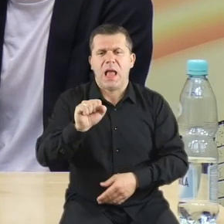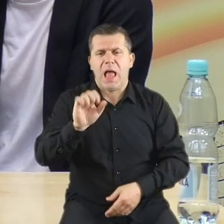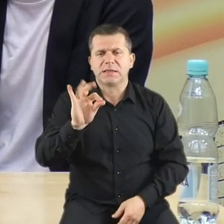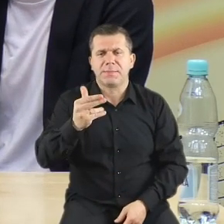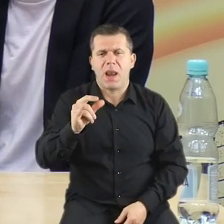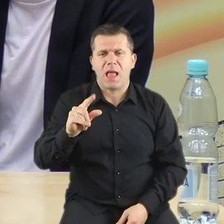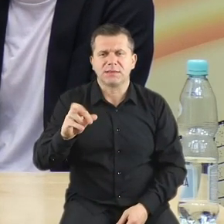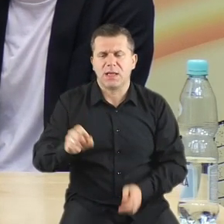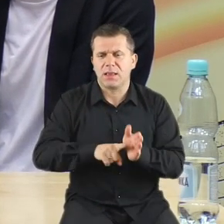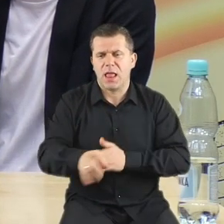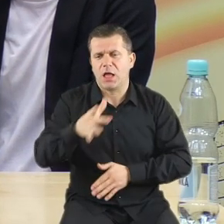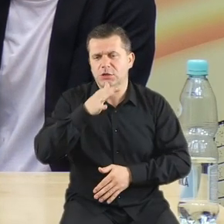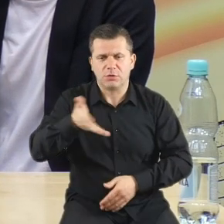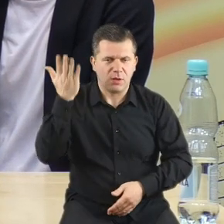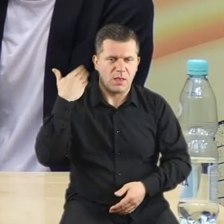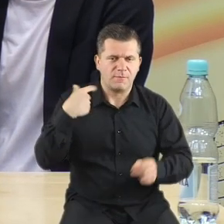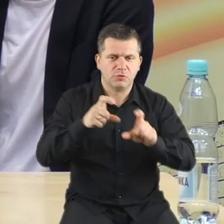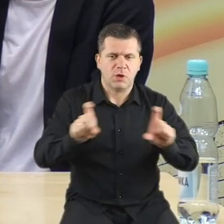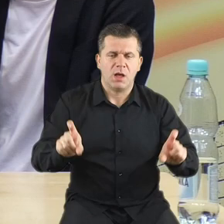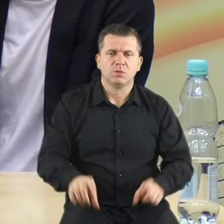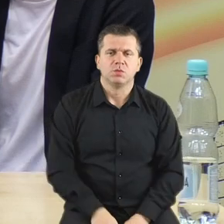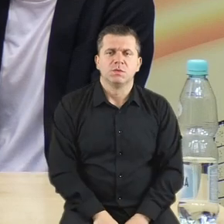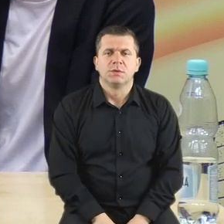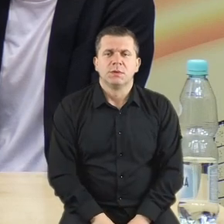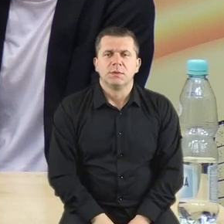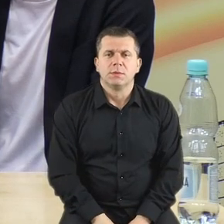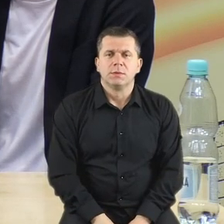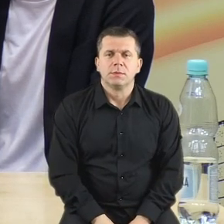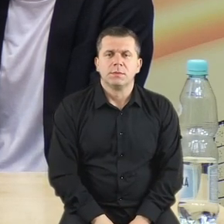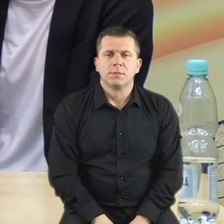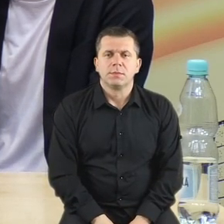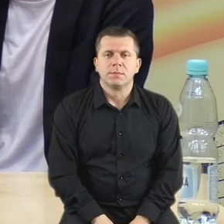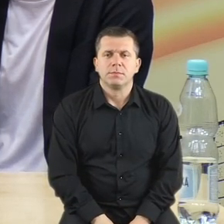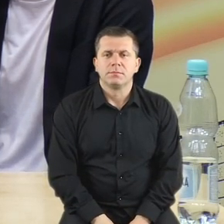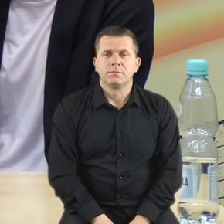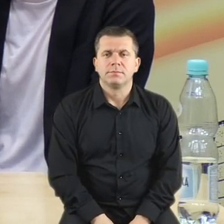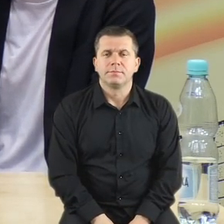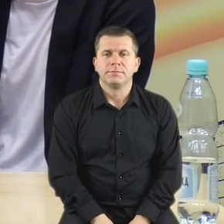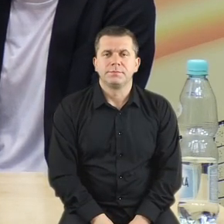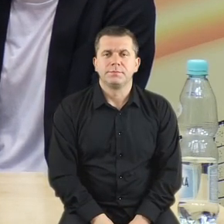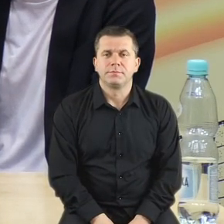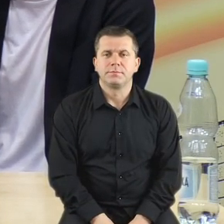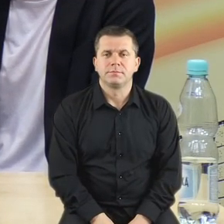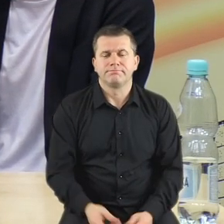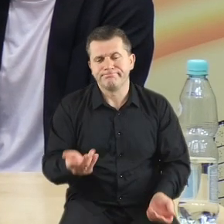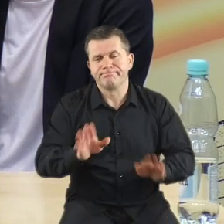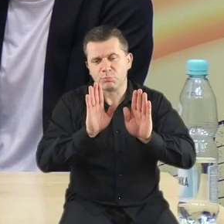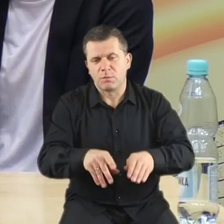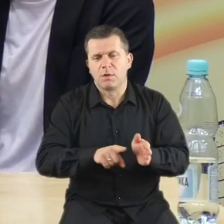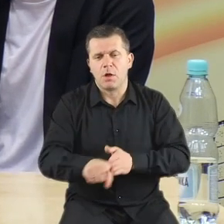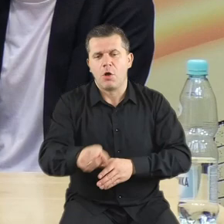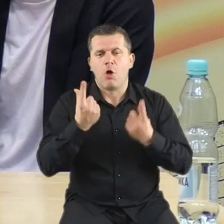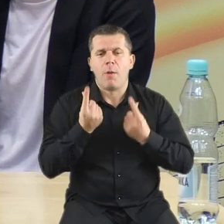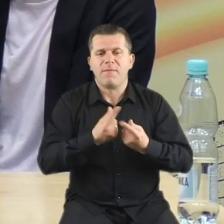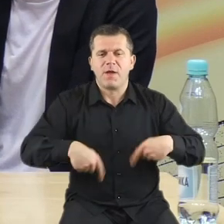dla Żydów tamtych czasów gdzieś pozwalał obywateli trzeciej kategorii stać się takimi